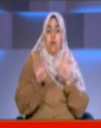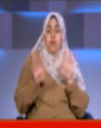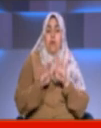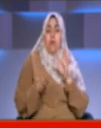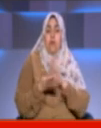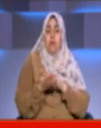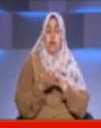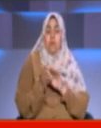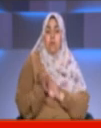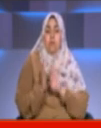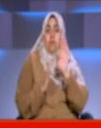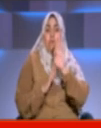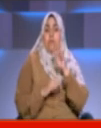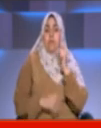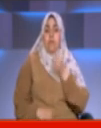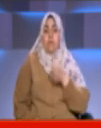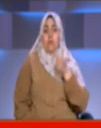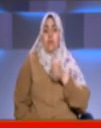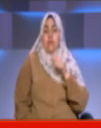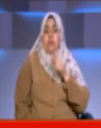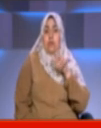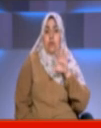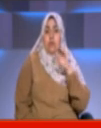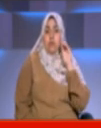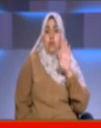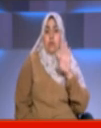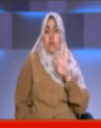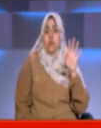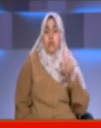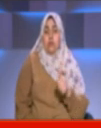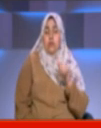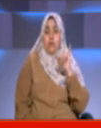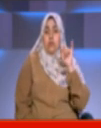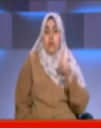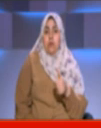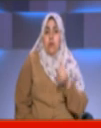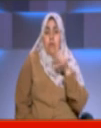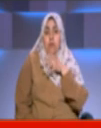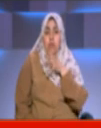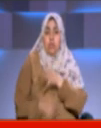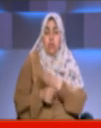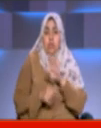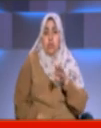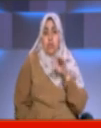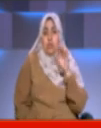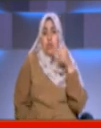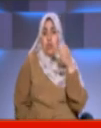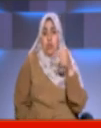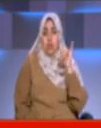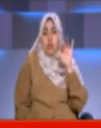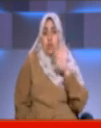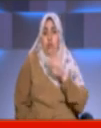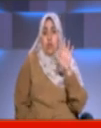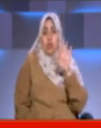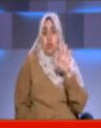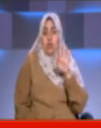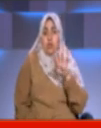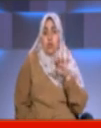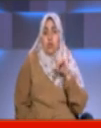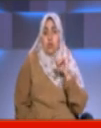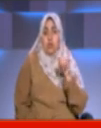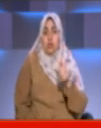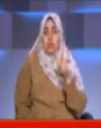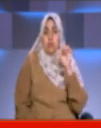تمجد فيه هشام عشماوي وتصفه بأنه أحد رموز المعارضة الإسلامية. هذا